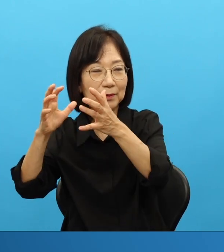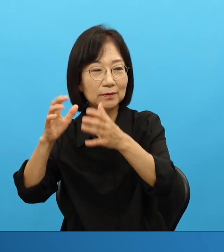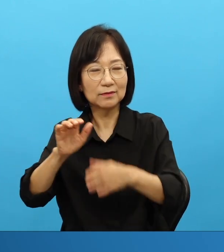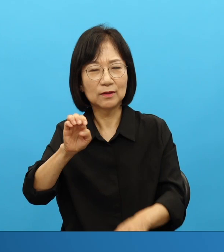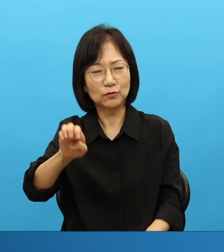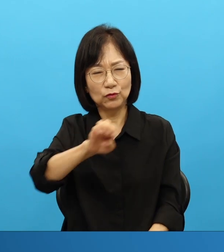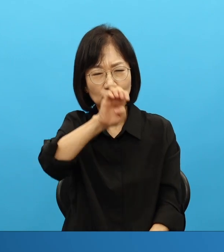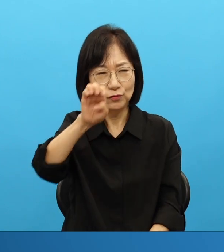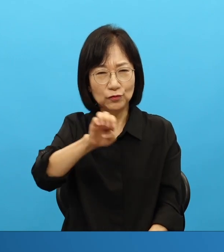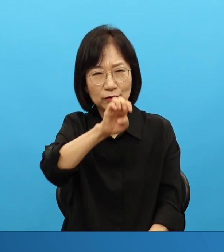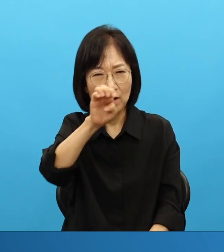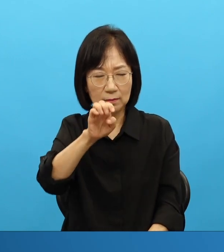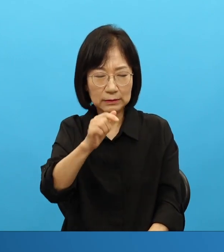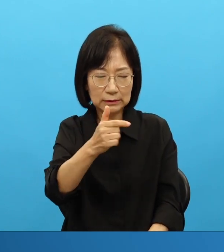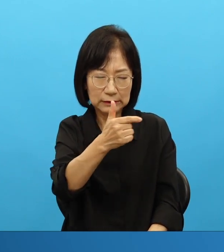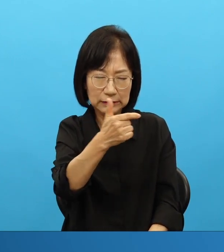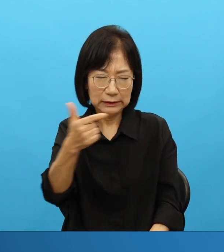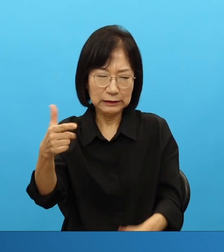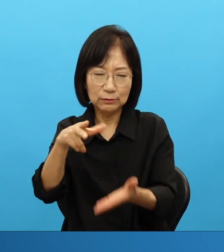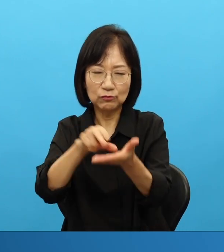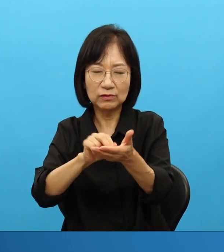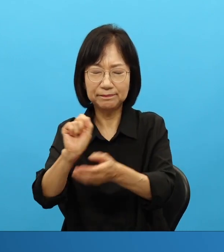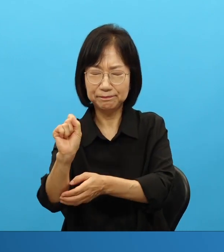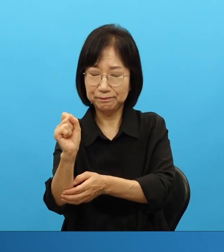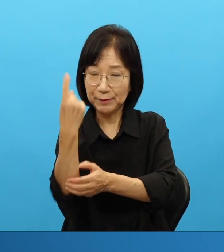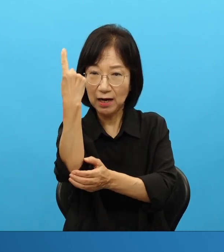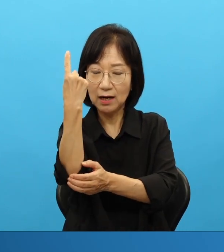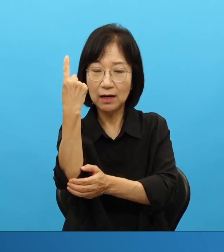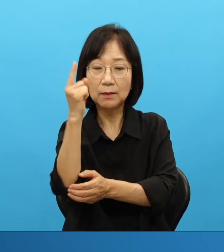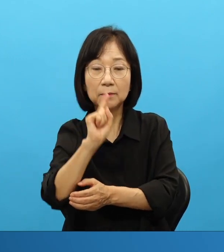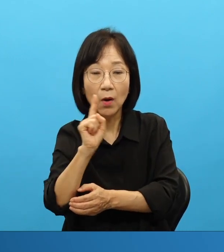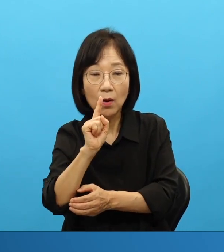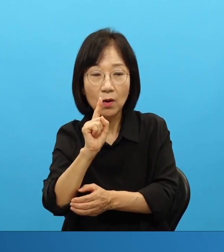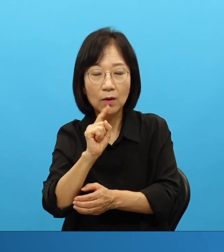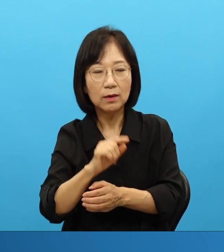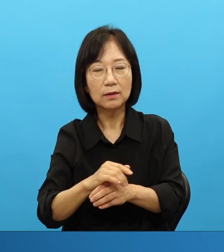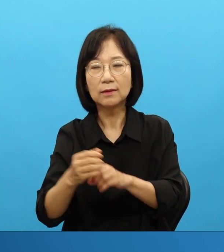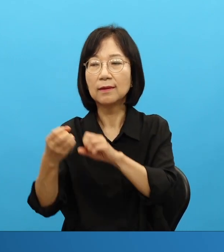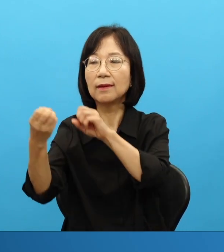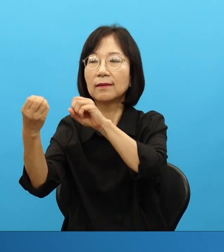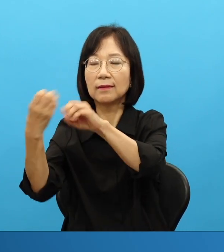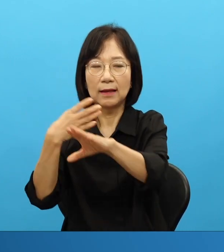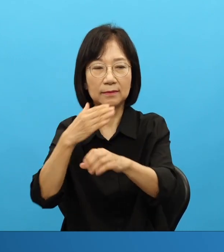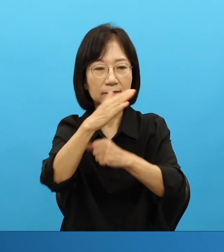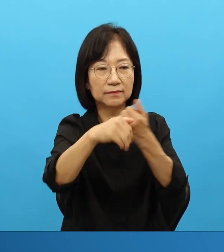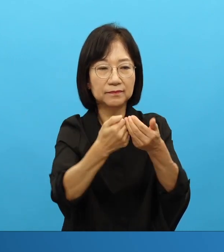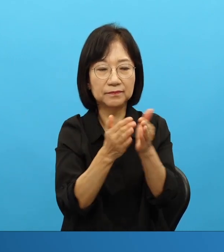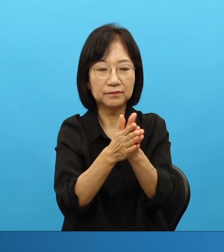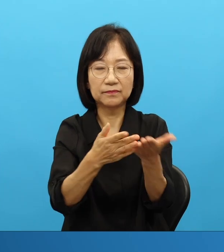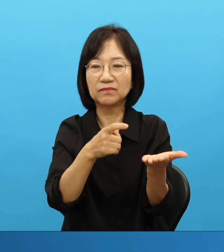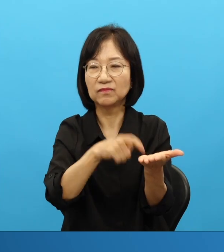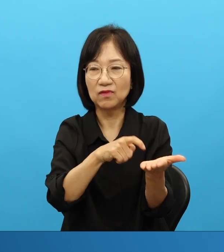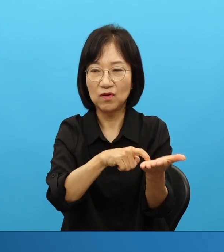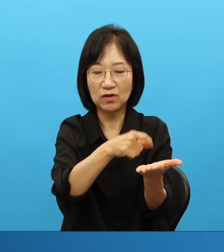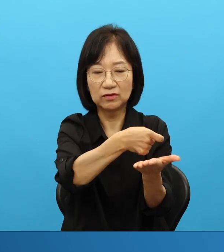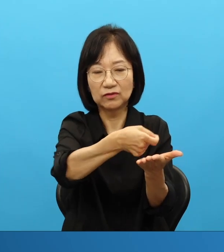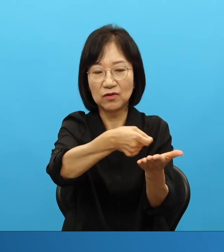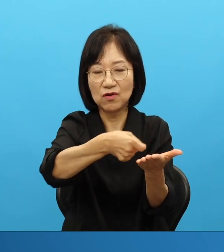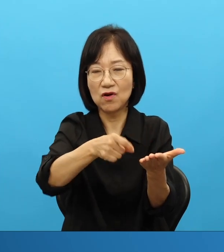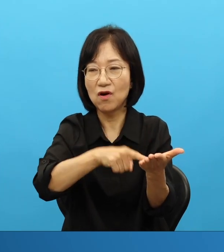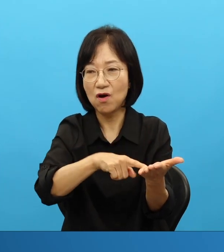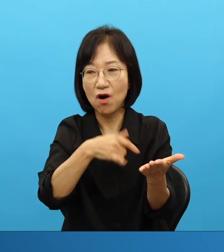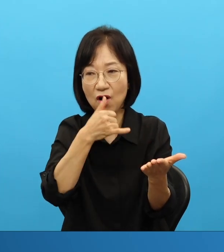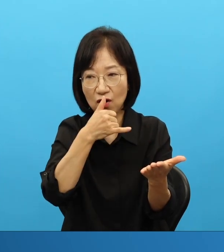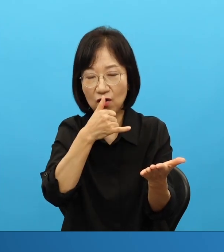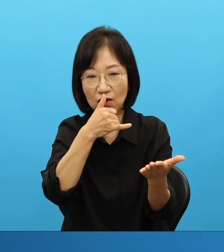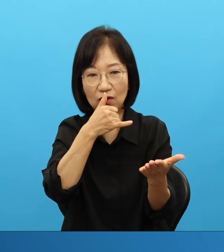큰 문제 원인이 뭔지 성경은 기록하고 있습니다. And the Bible also records the source and the cause of the vast problems that